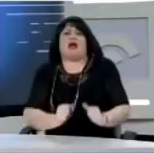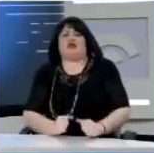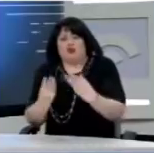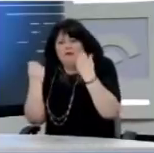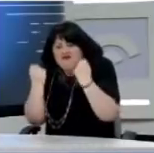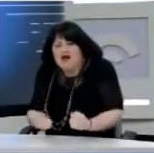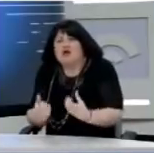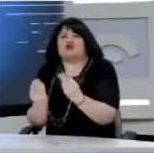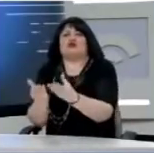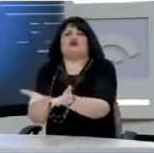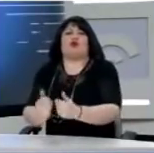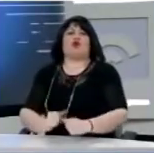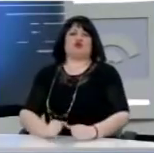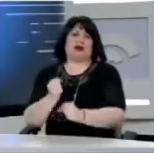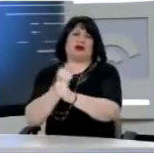τους πολλούς.